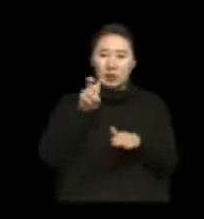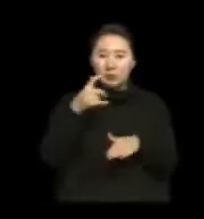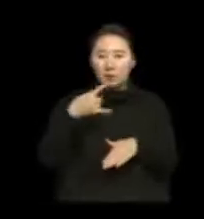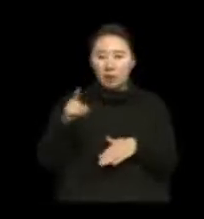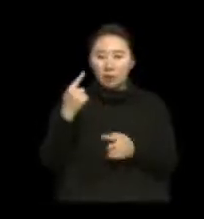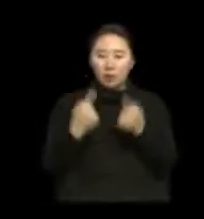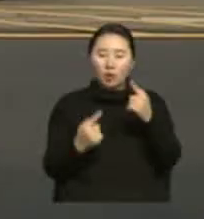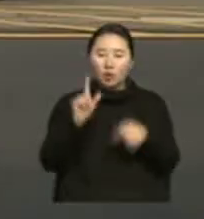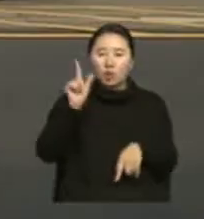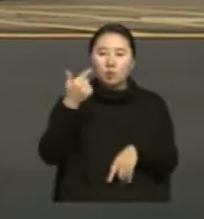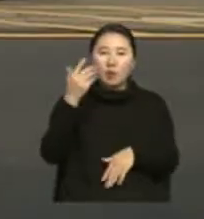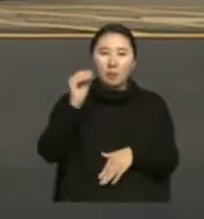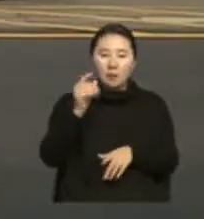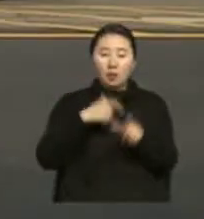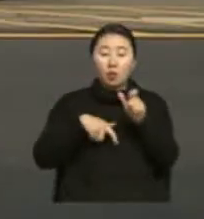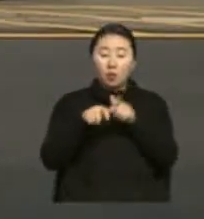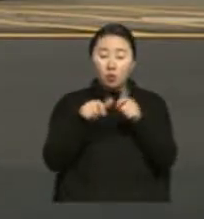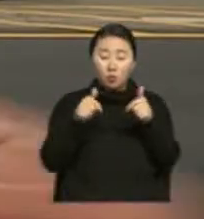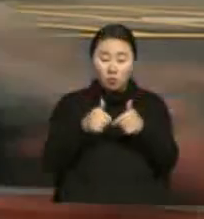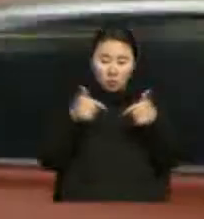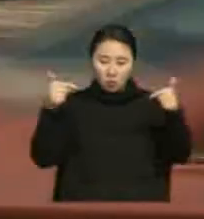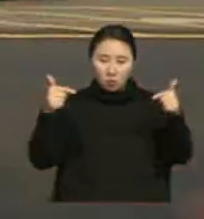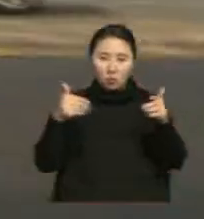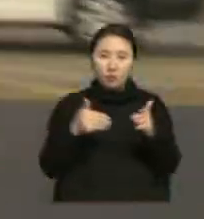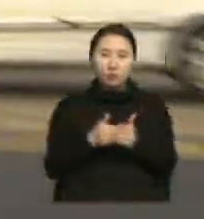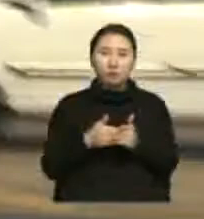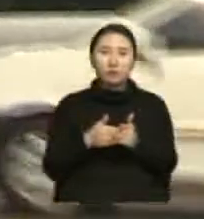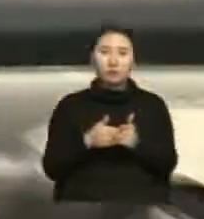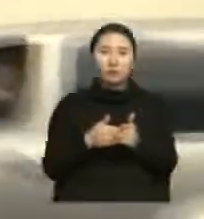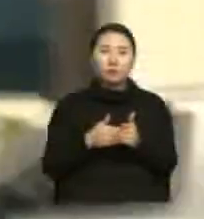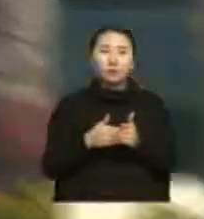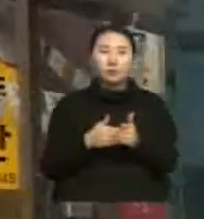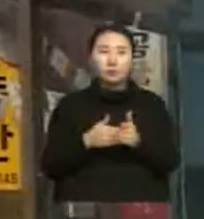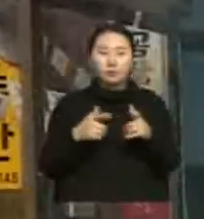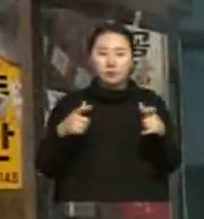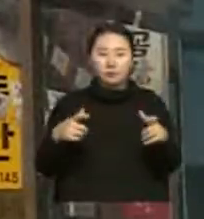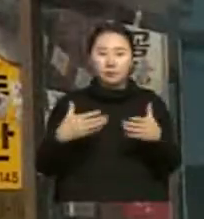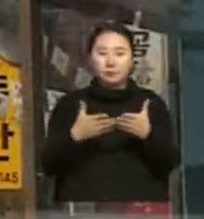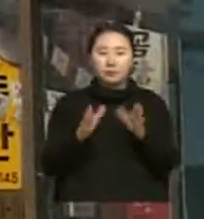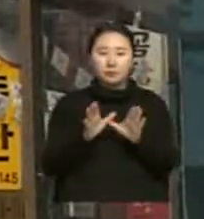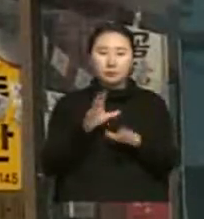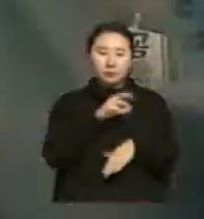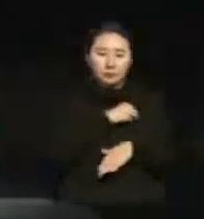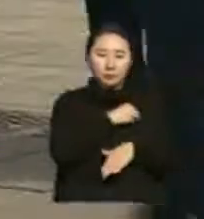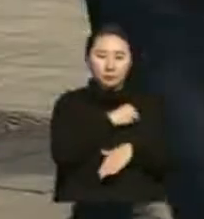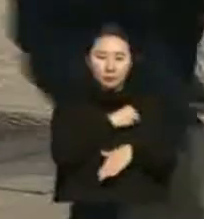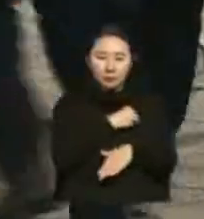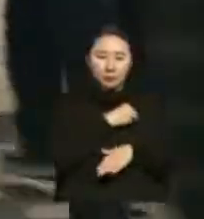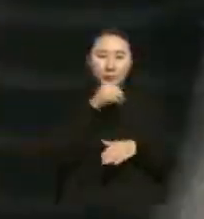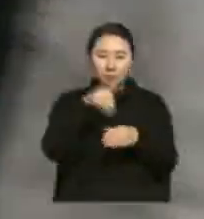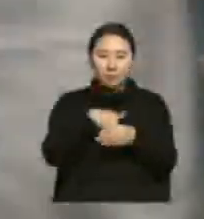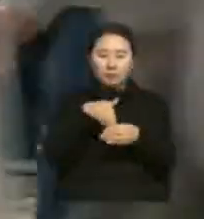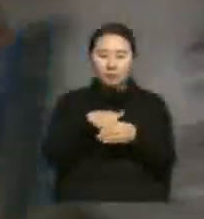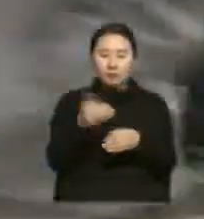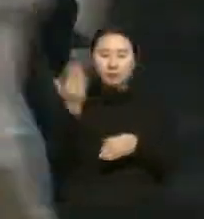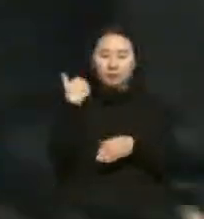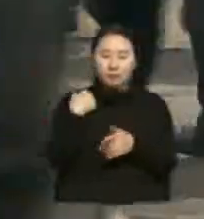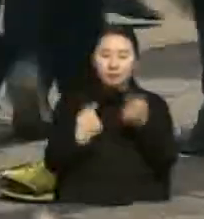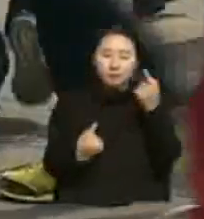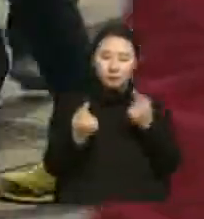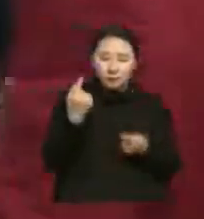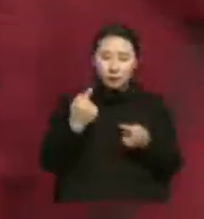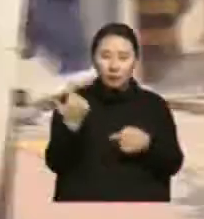총선보다 600만 원가량 오른 것으로 나타났습니다. 정당이 부담하는 비례대표 선거 비용은 지난 총선과